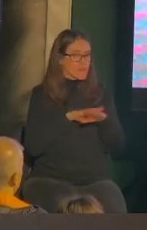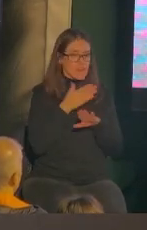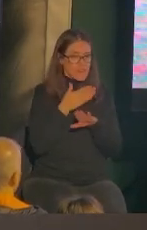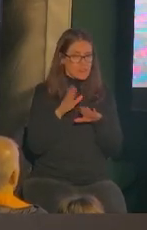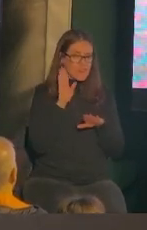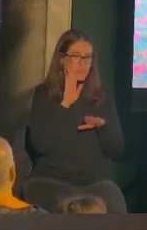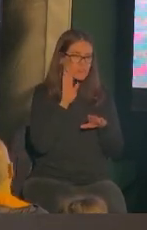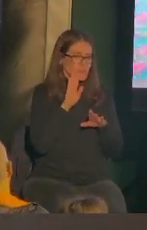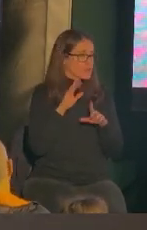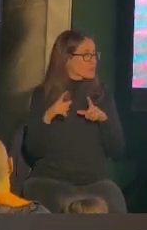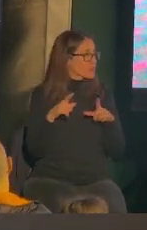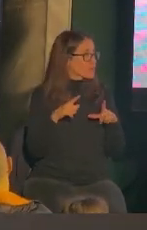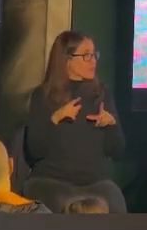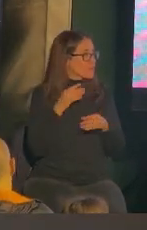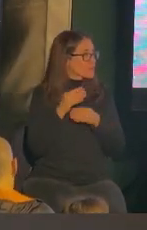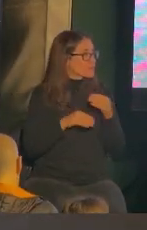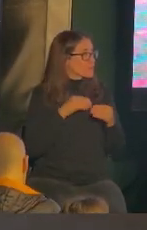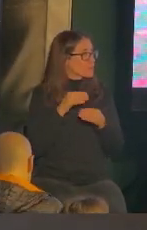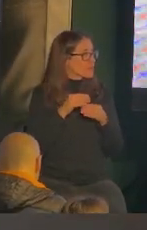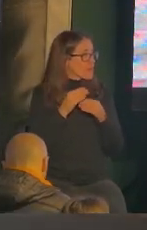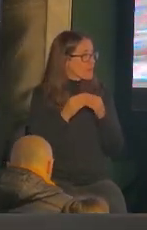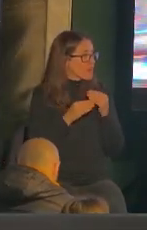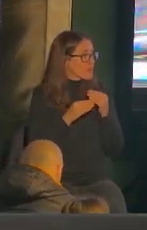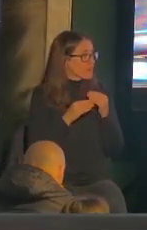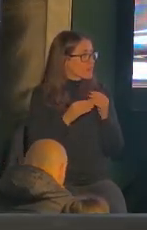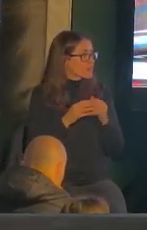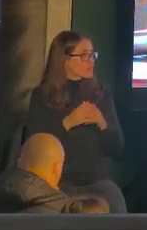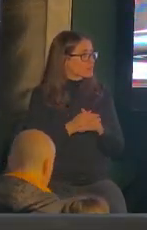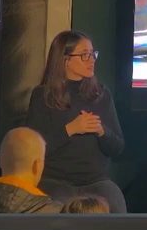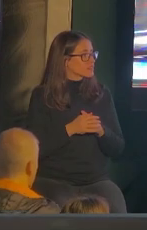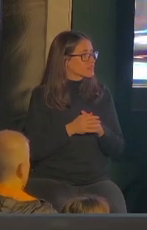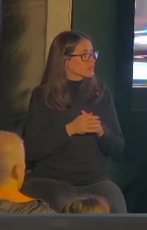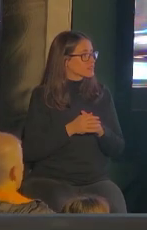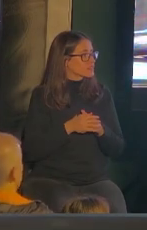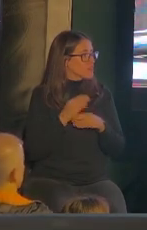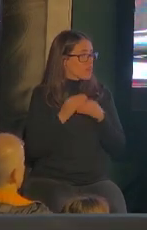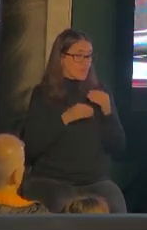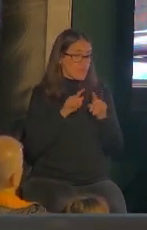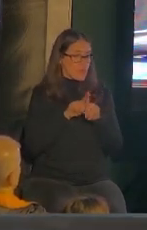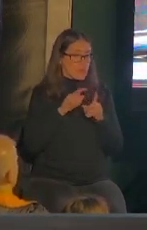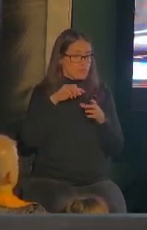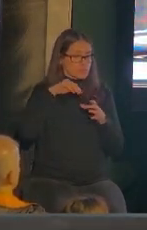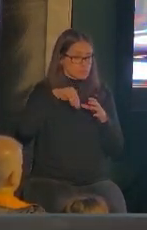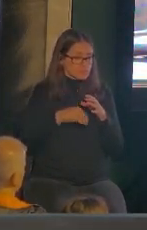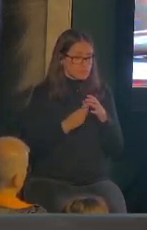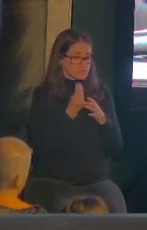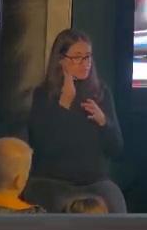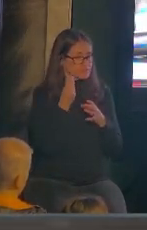i banyar-lo. El clavarem per sota, amb compte, i el que farem és banyar-lo.